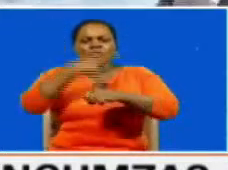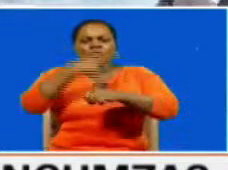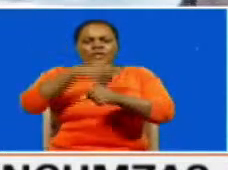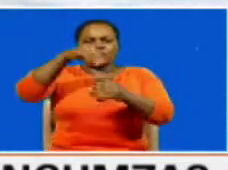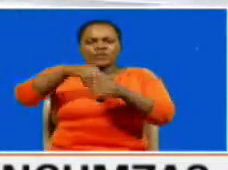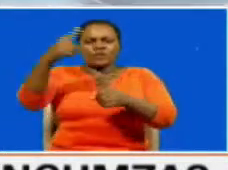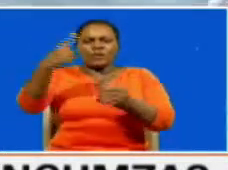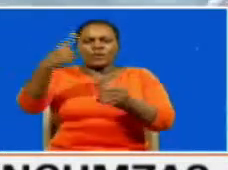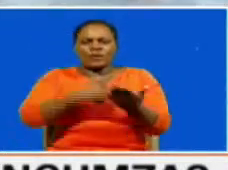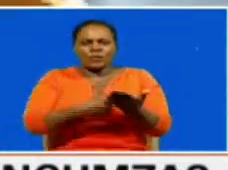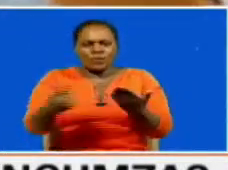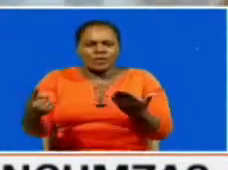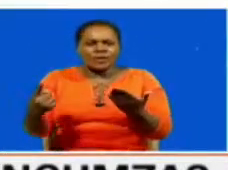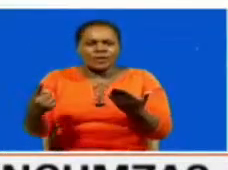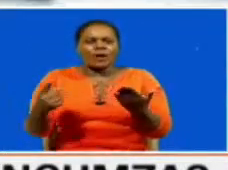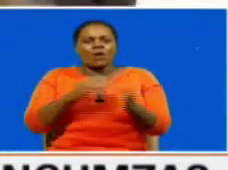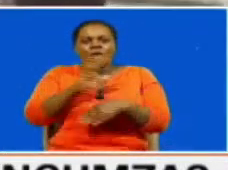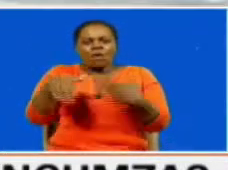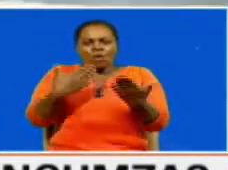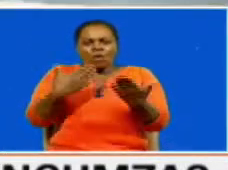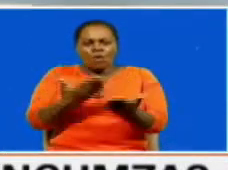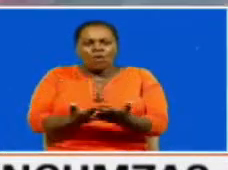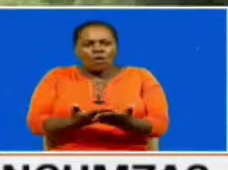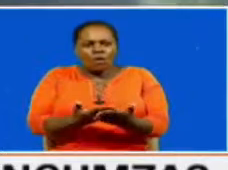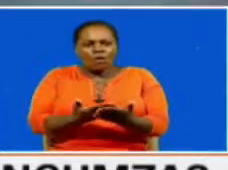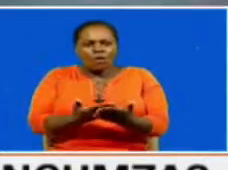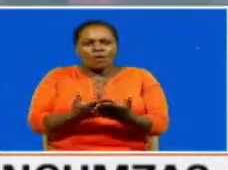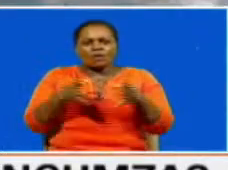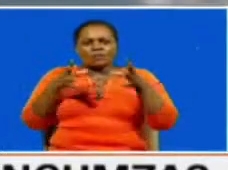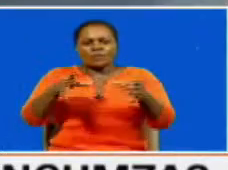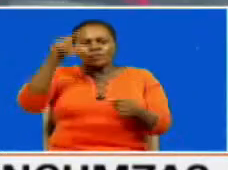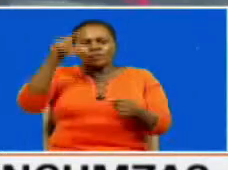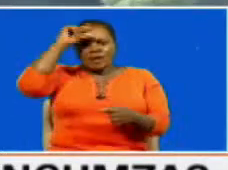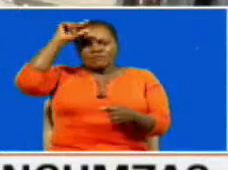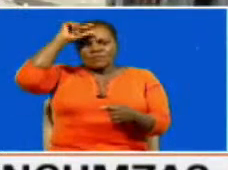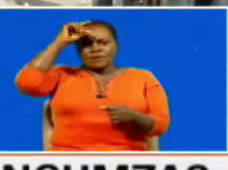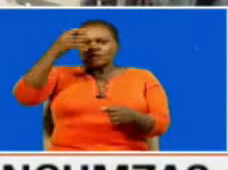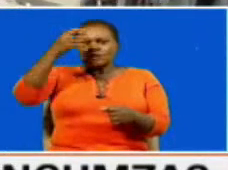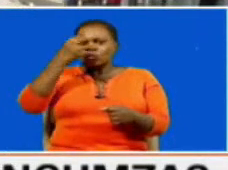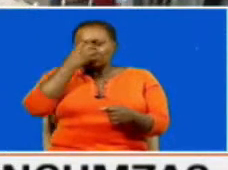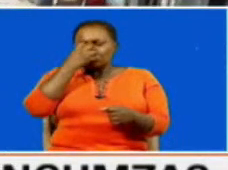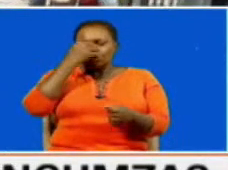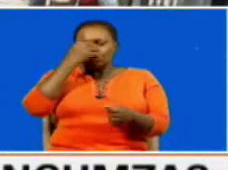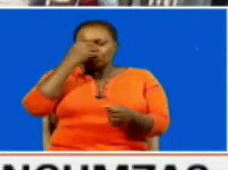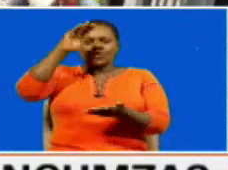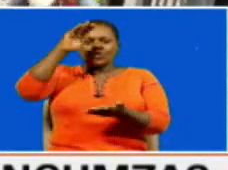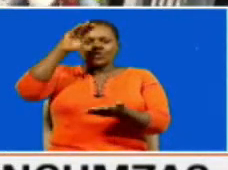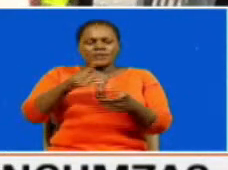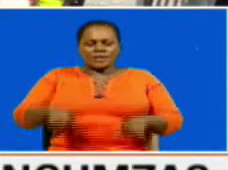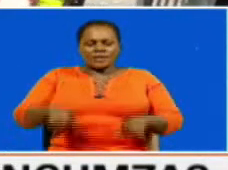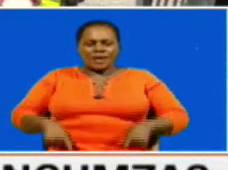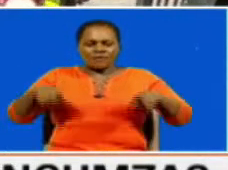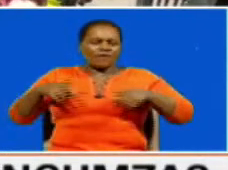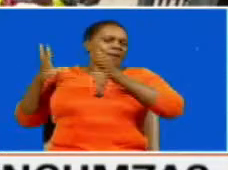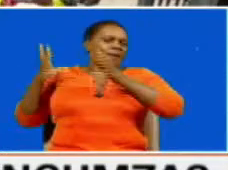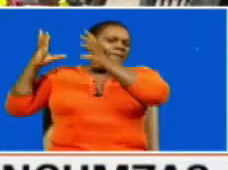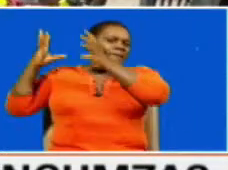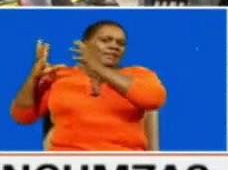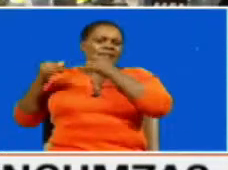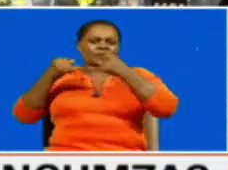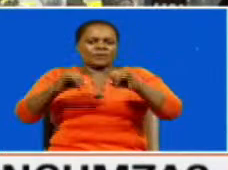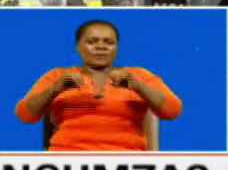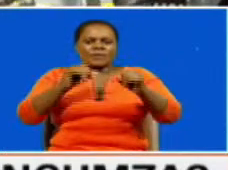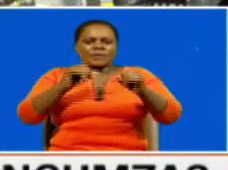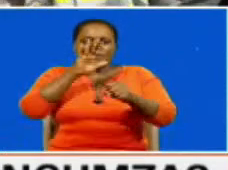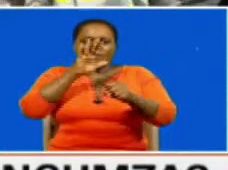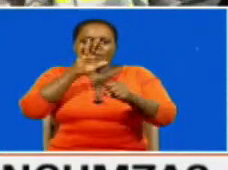wiki. Haya yote kutoa msukumo kwa serikali ya Rais William Ruto kushukisha gharama ya maisha, kutimiza ahadi